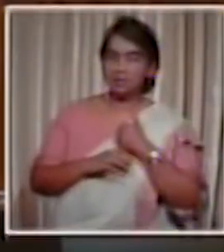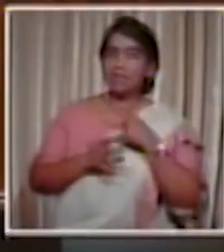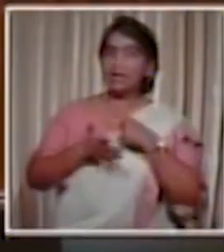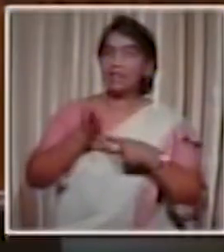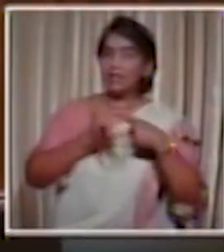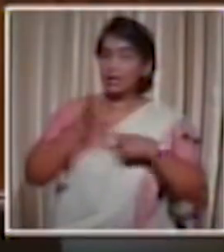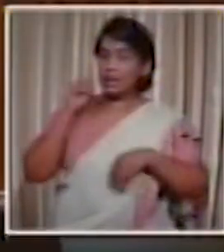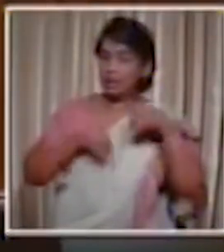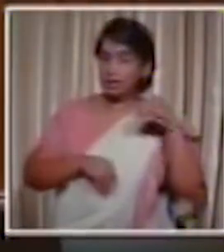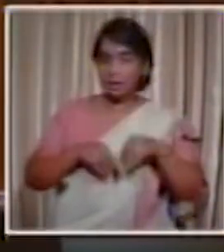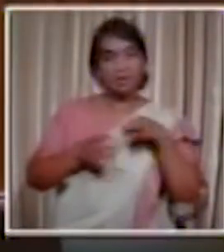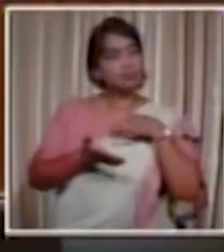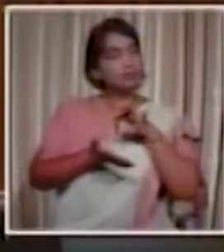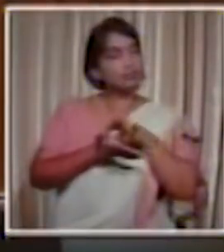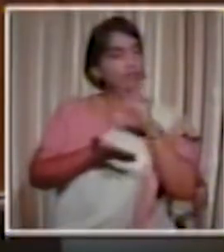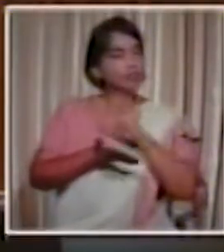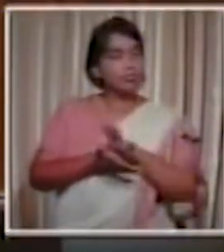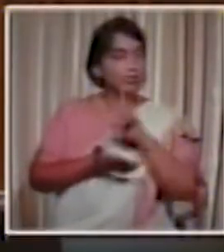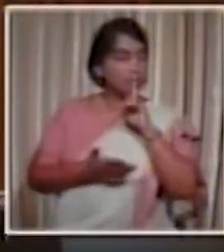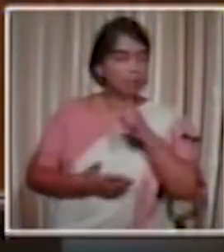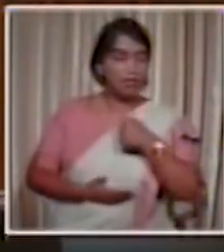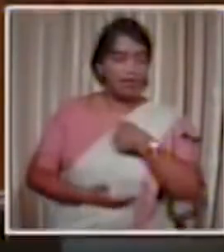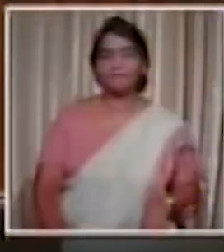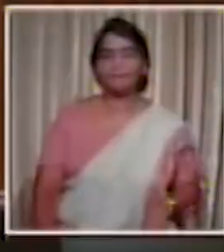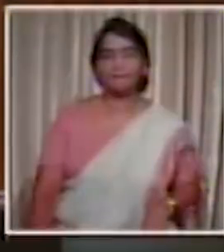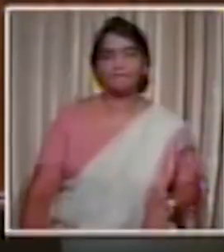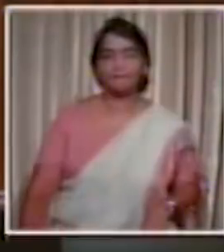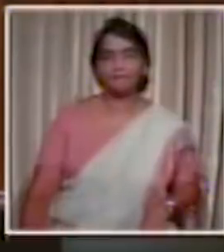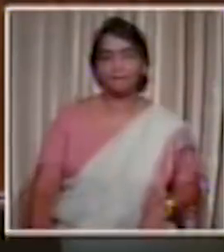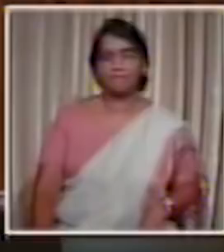දේශපාලන තීරණේ ගත්තේ හරිද සාහසියකට එකගව